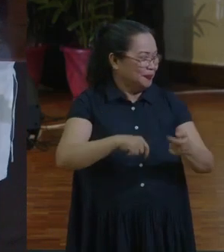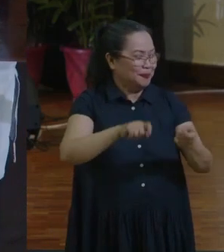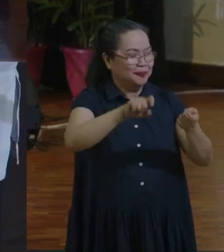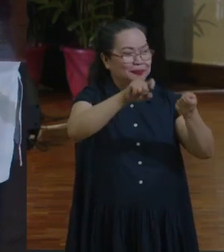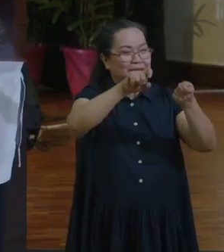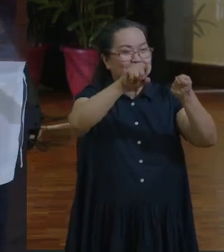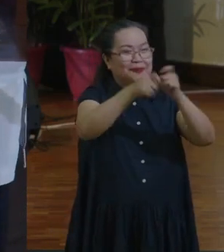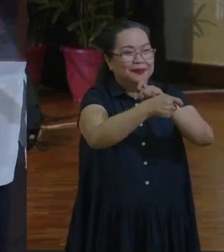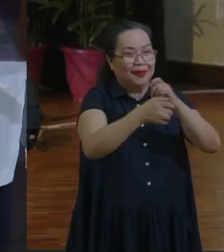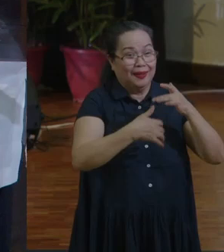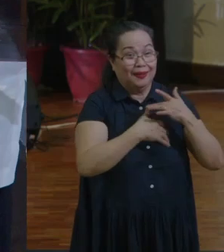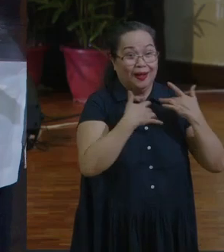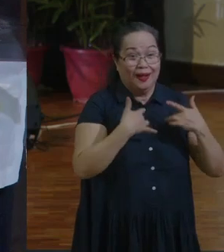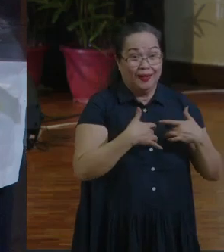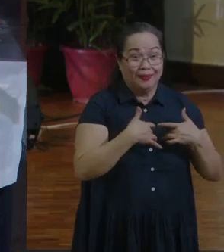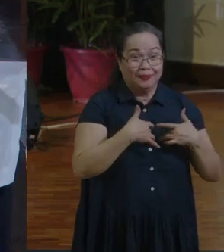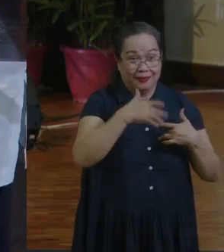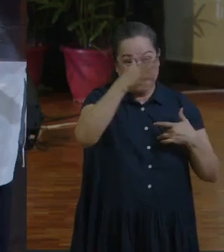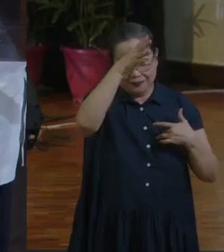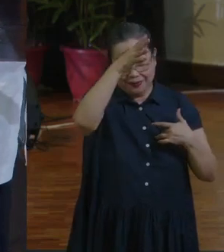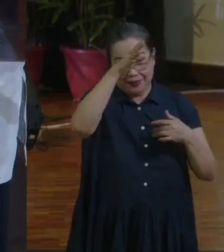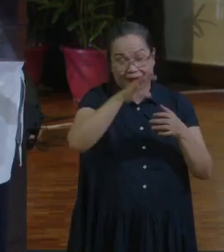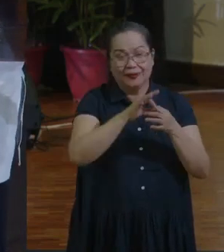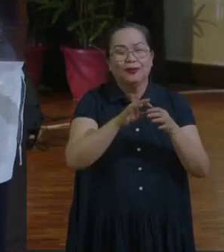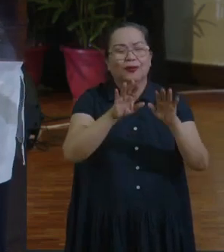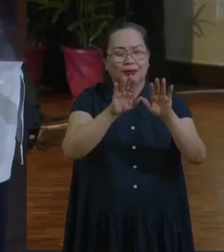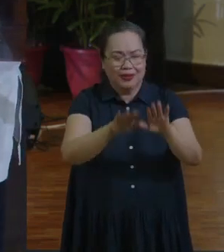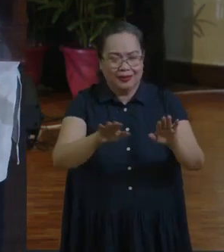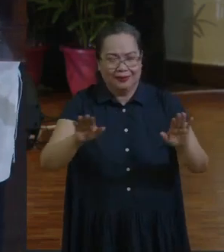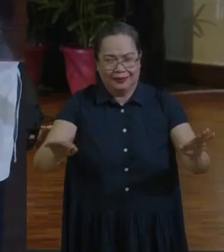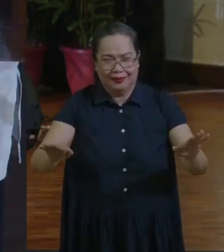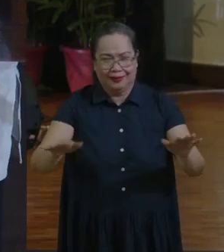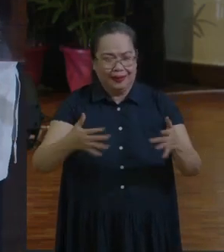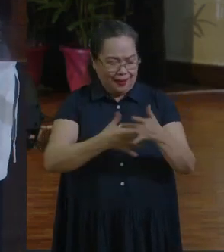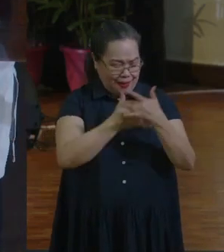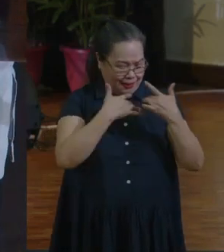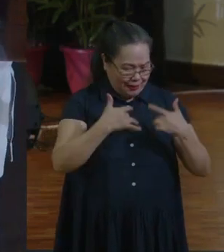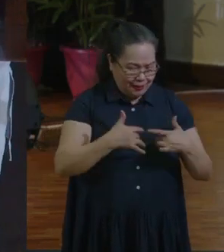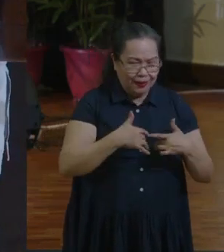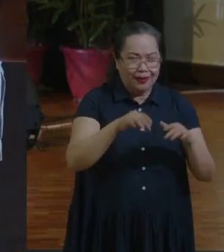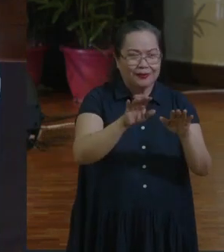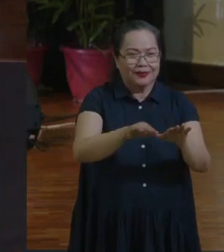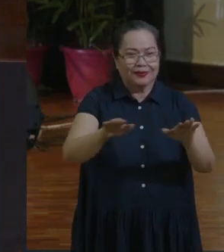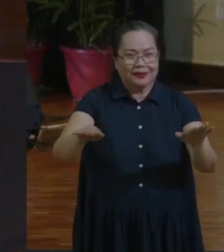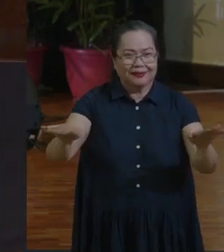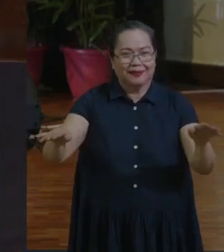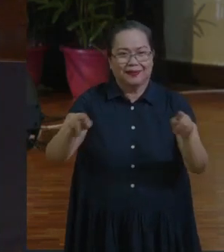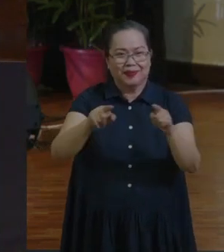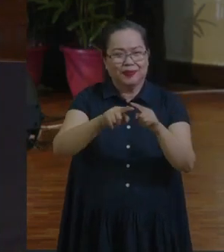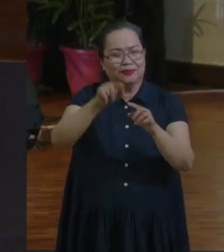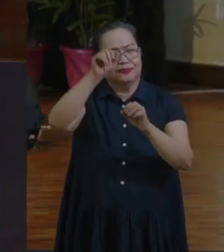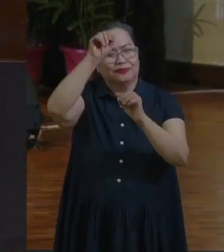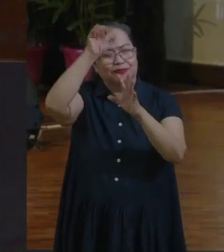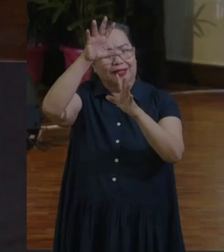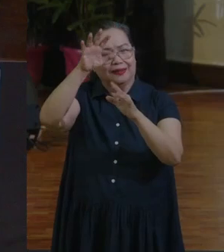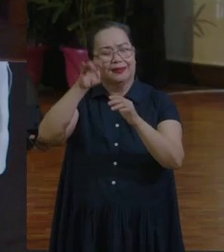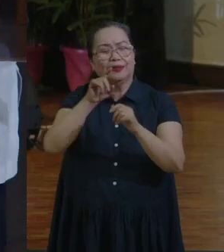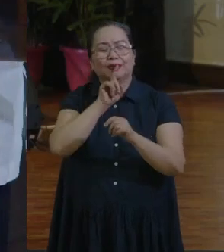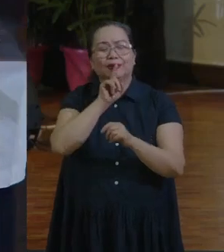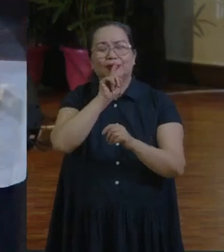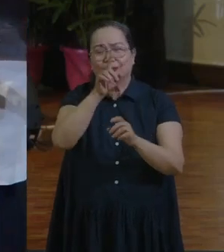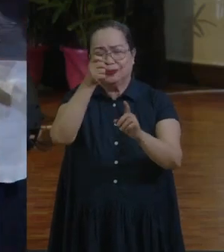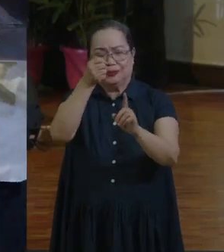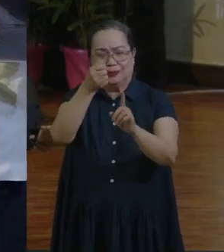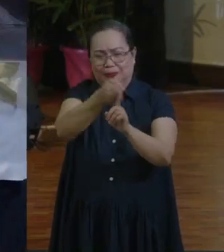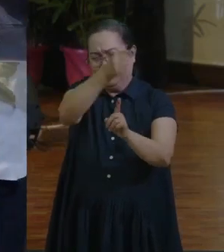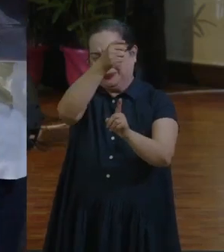the hearts of their fathers to their children, and the hearts of children to their fathers, lest I come and strike